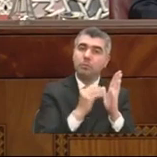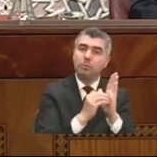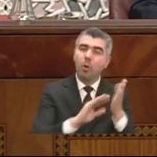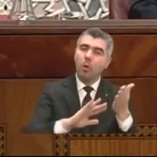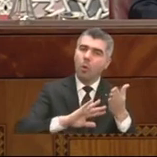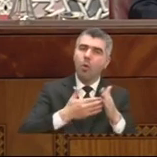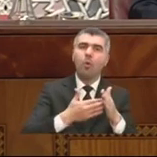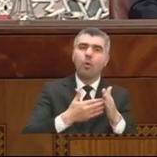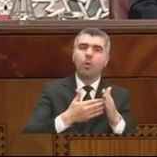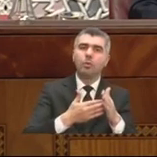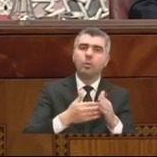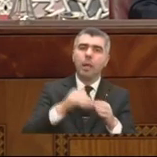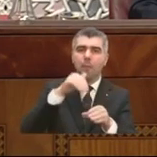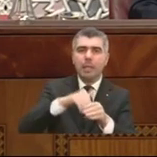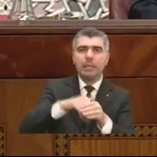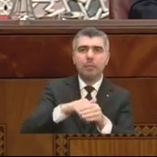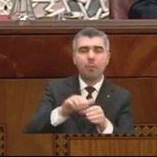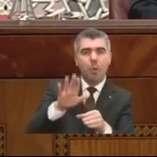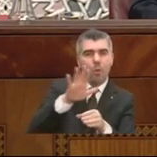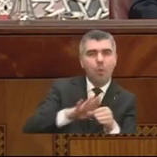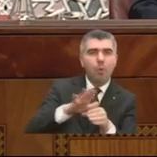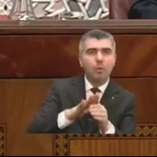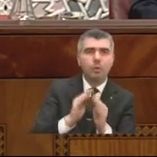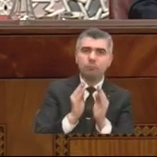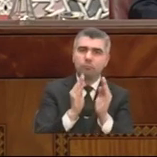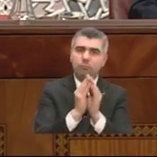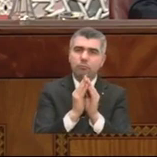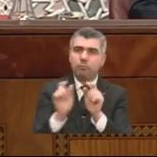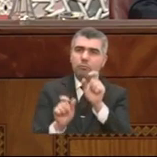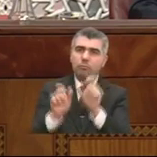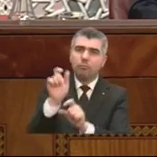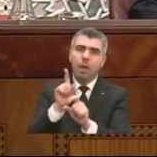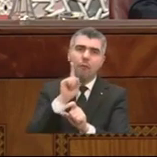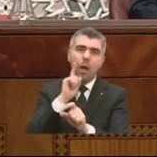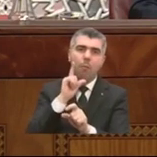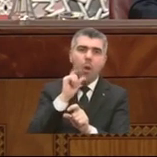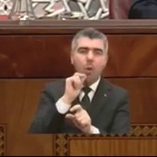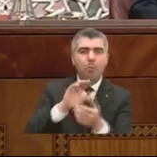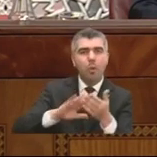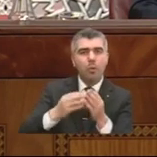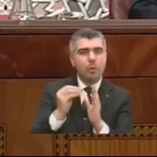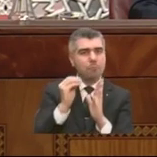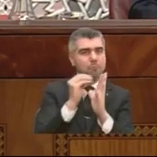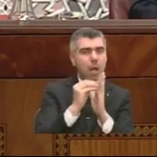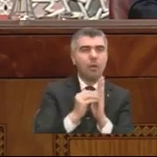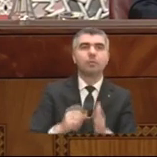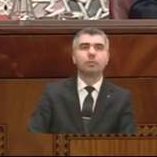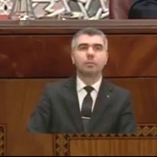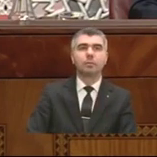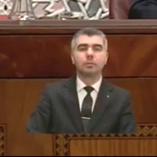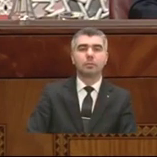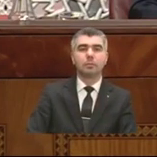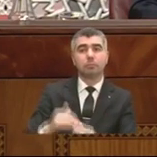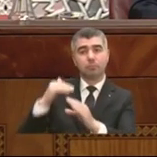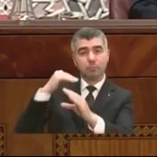جميع الفرق والمجموعات والنواب والنائبات والبرلمانيين غير المنتسبين،